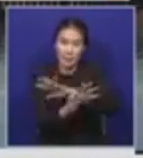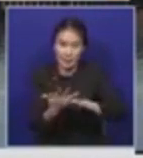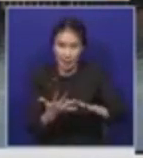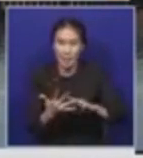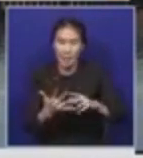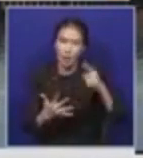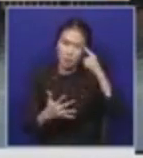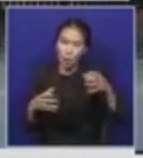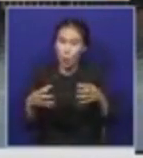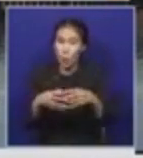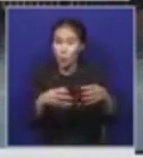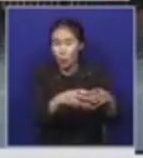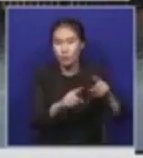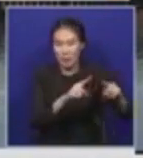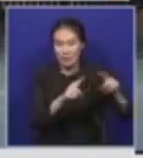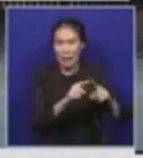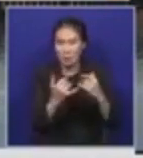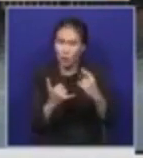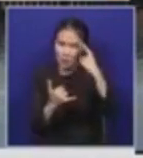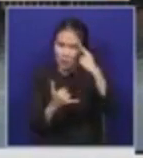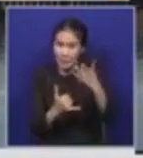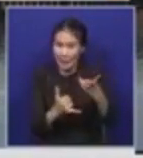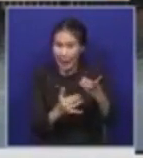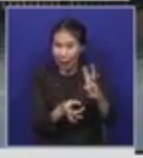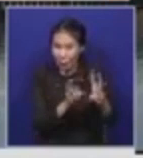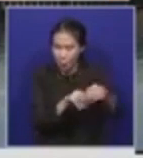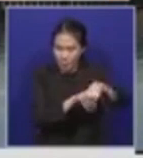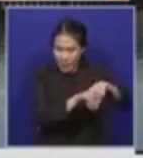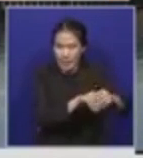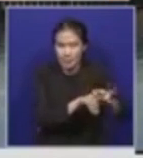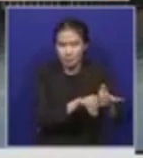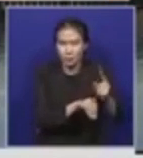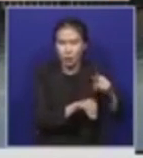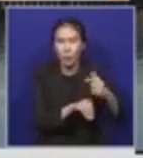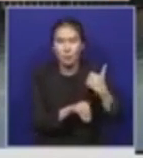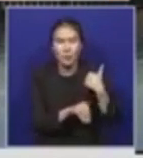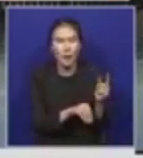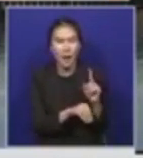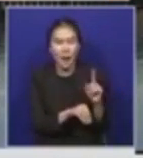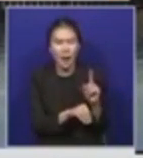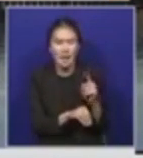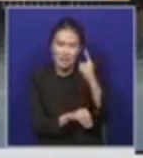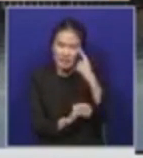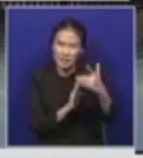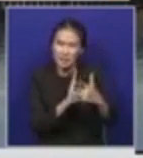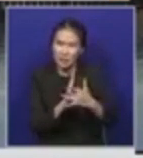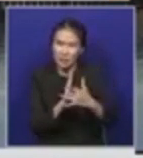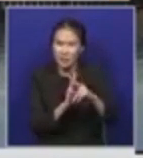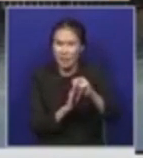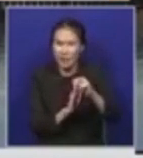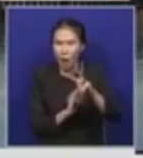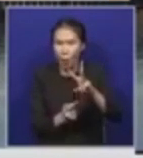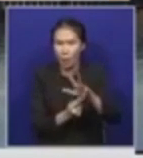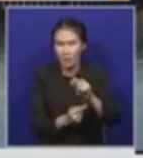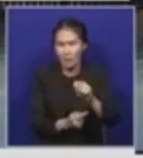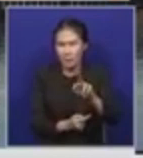ากกลุ่มต่างๆที่ยังถือเมล็ดพันธุ์ไว้เนี่ยเราจะต้องมีนวัตกรรมมีวิ